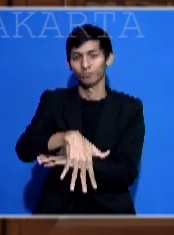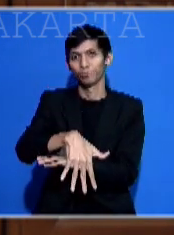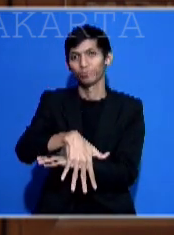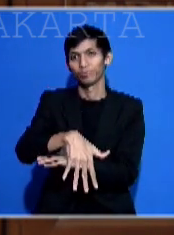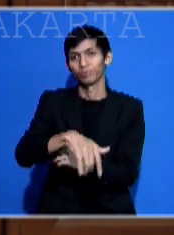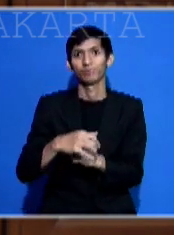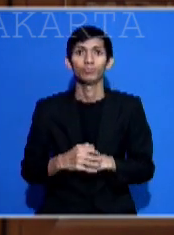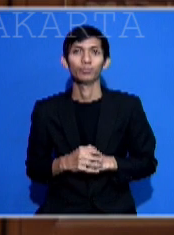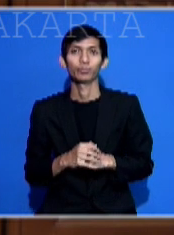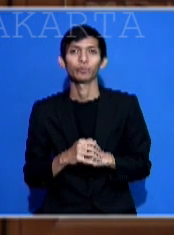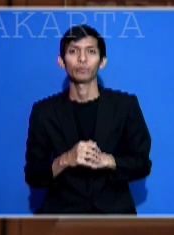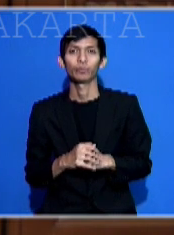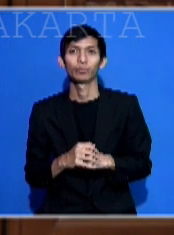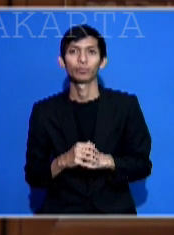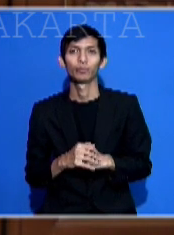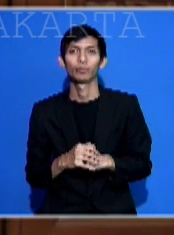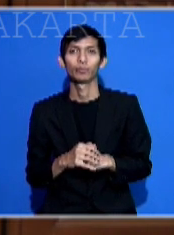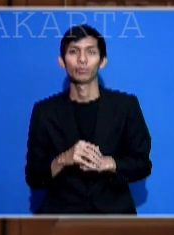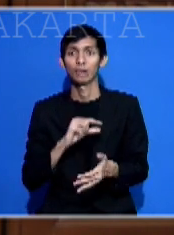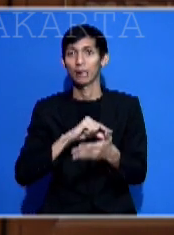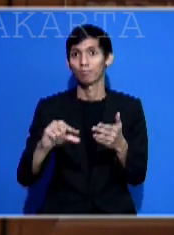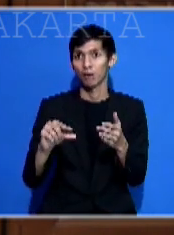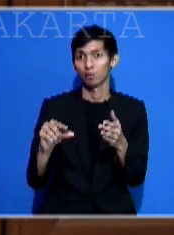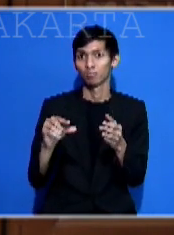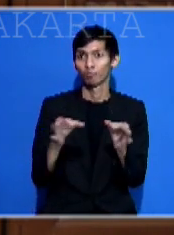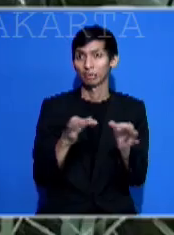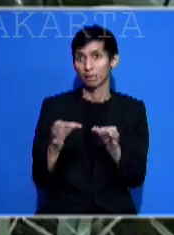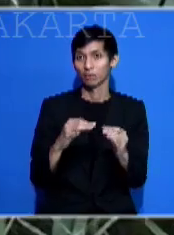wisata sanesipun arupi papan kangge kemah.